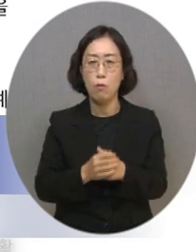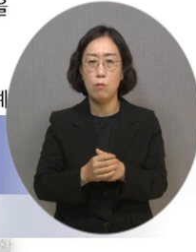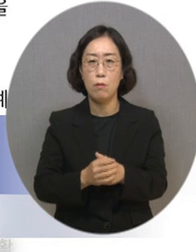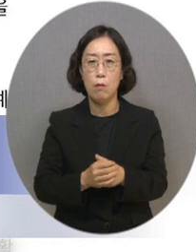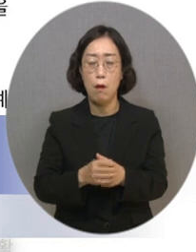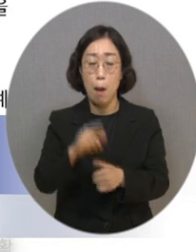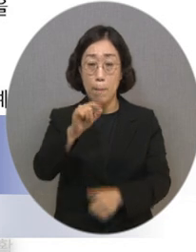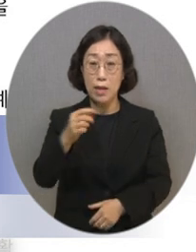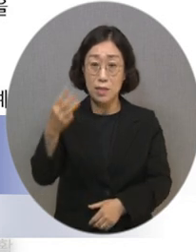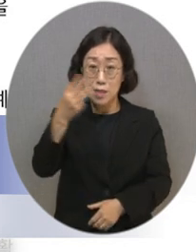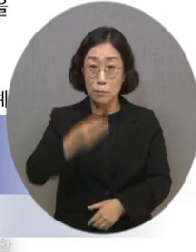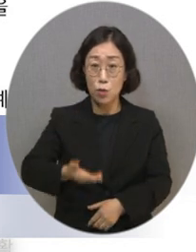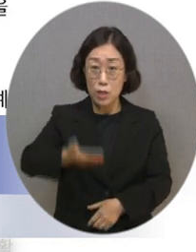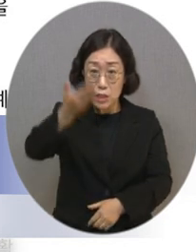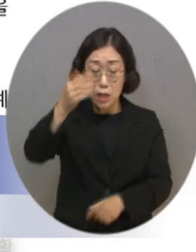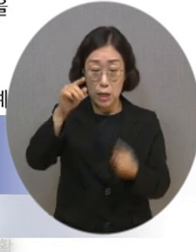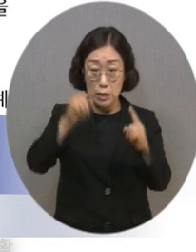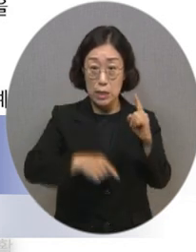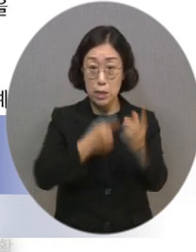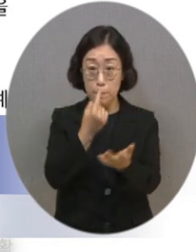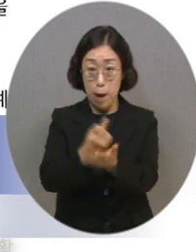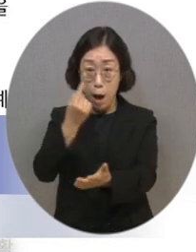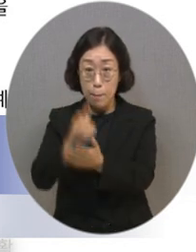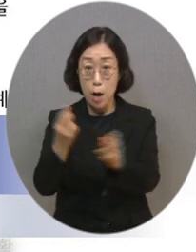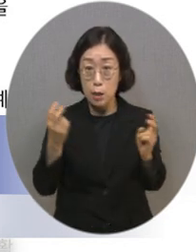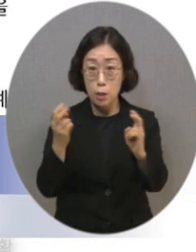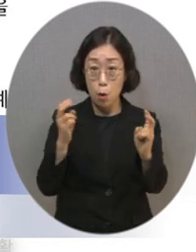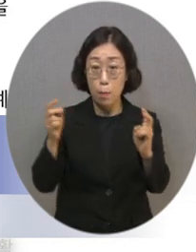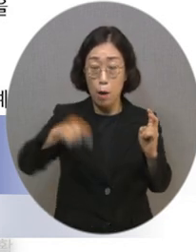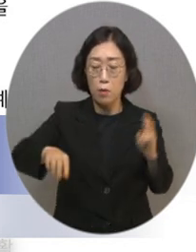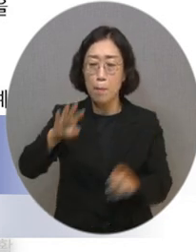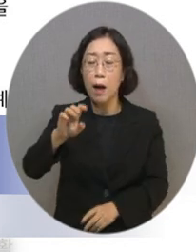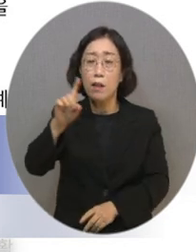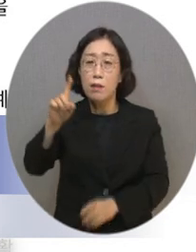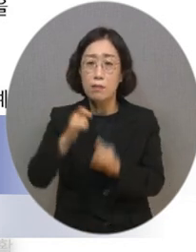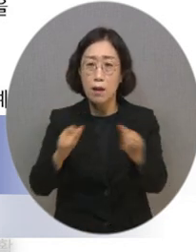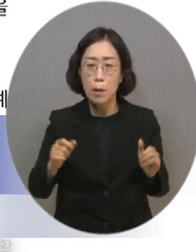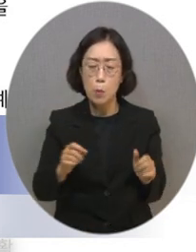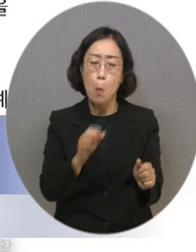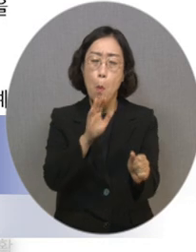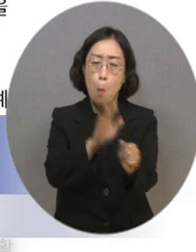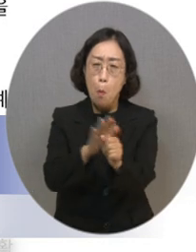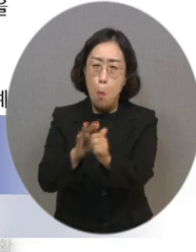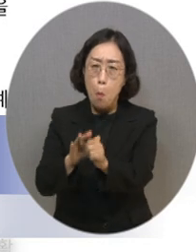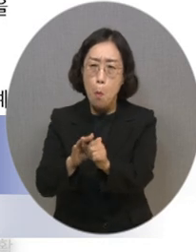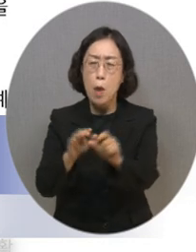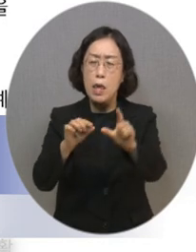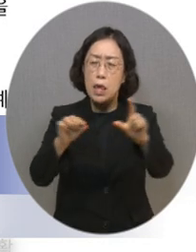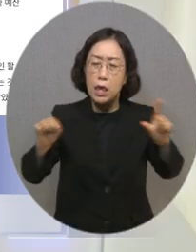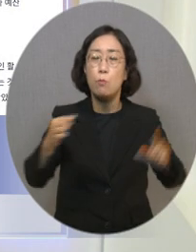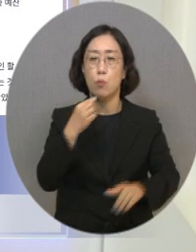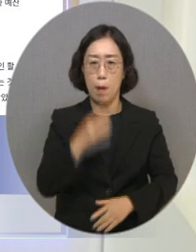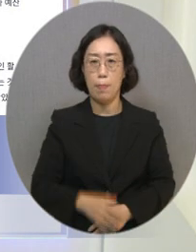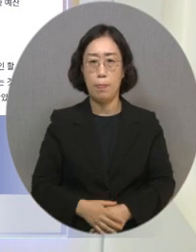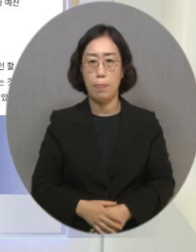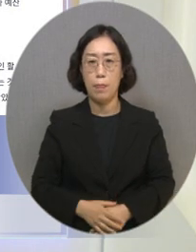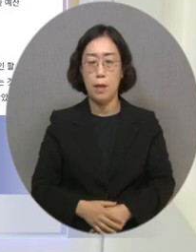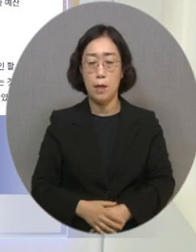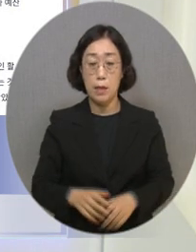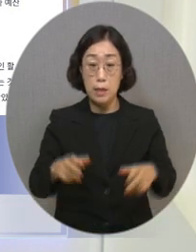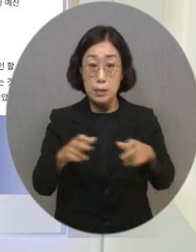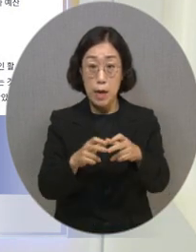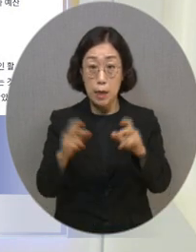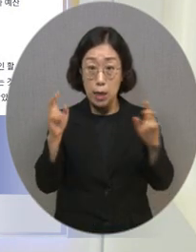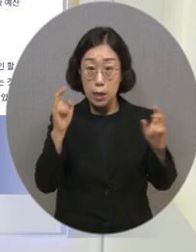1,000개가 넘는 1인 중증장애 기업 중 41명을 간신히 지원하고 있었습니다 장애 기업